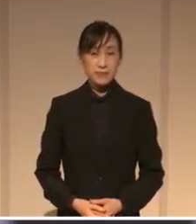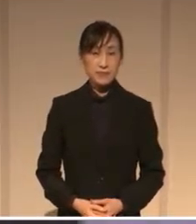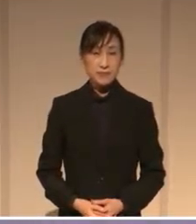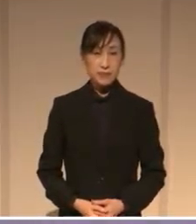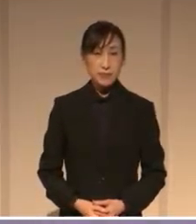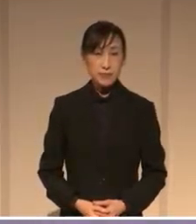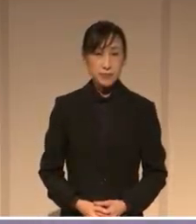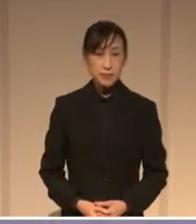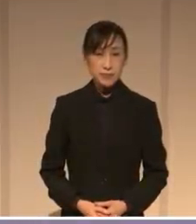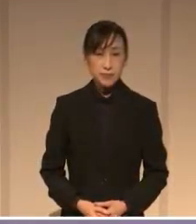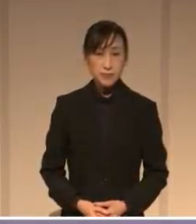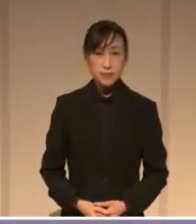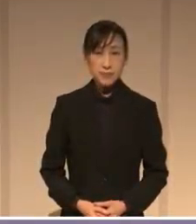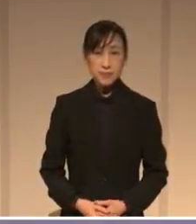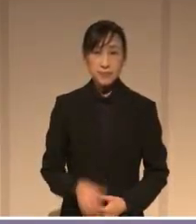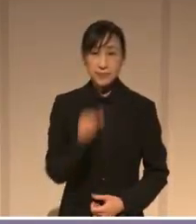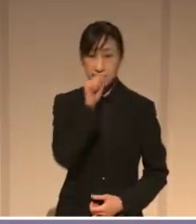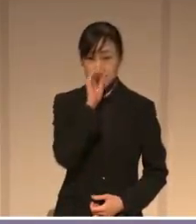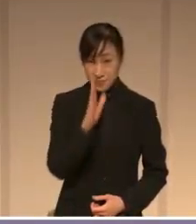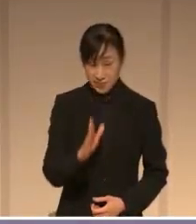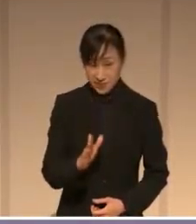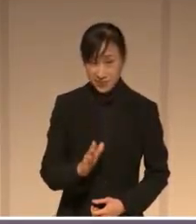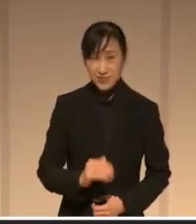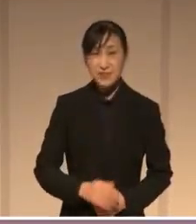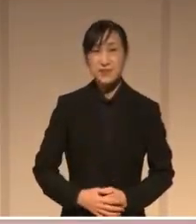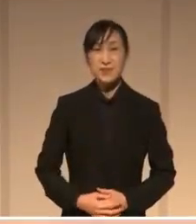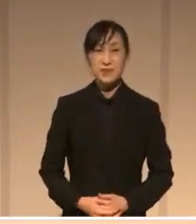よろしくお願い致します